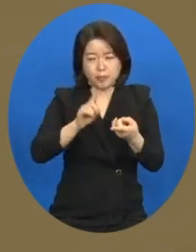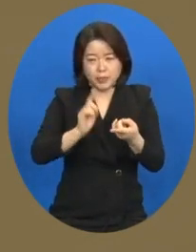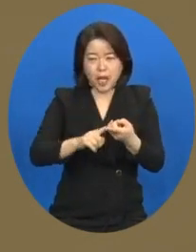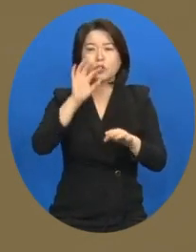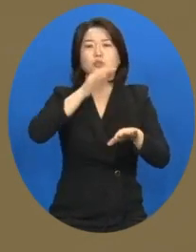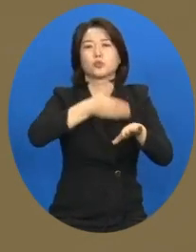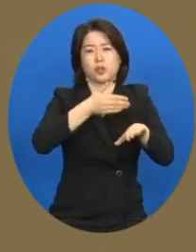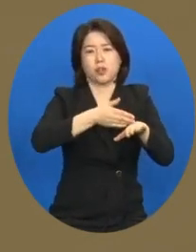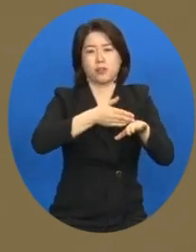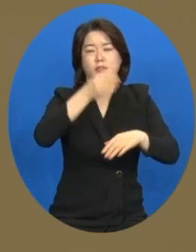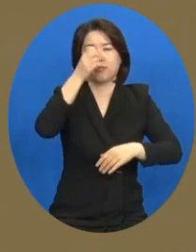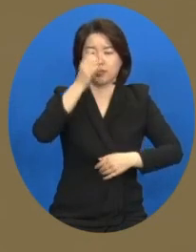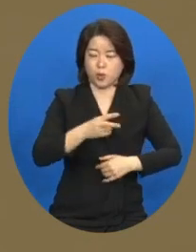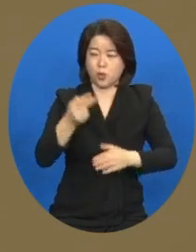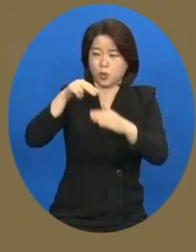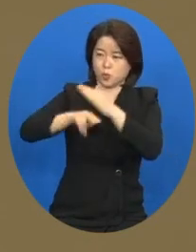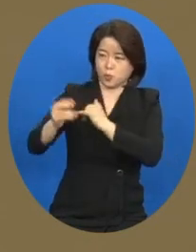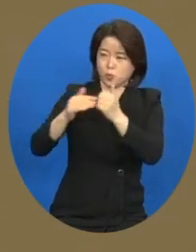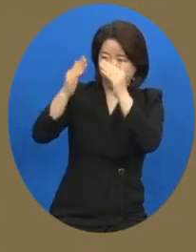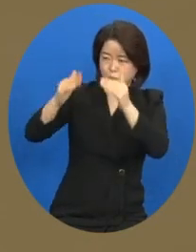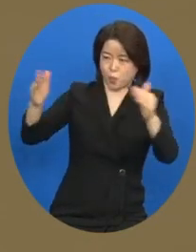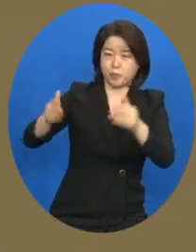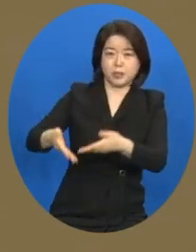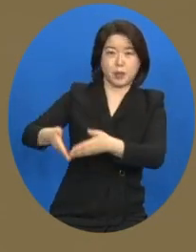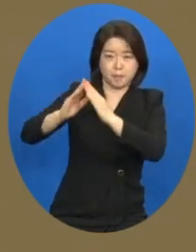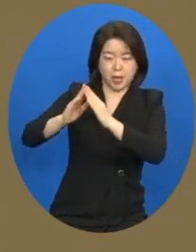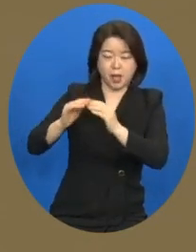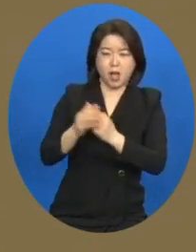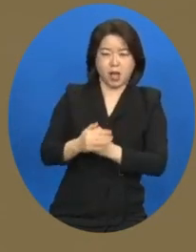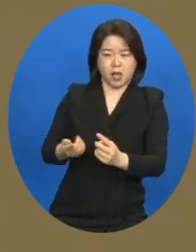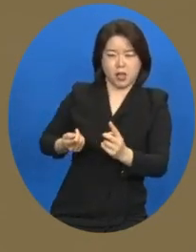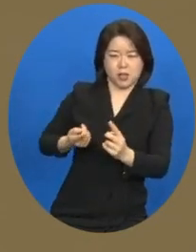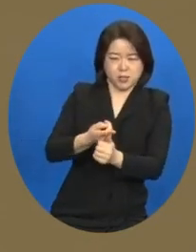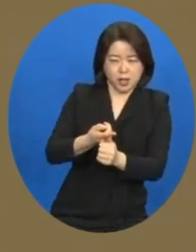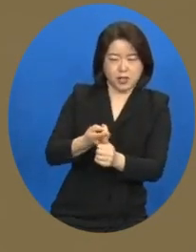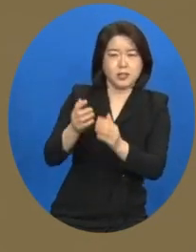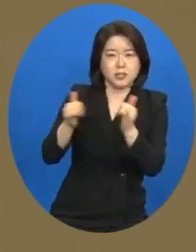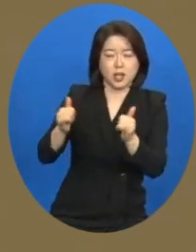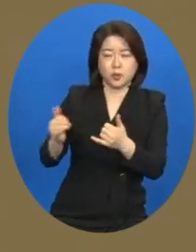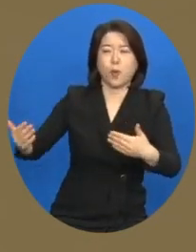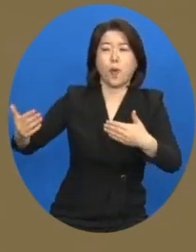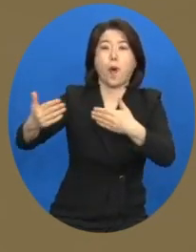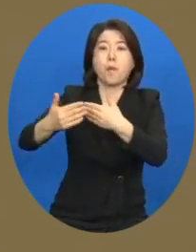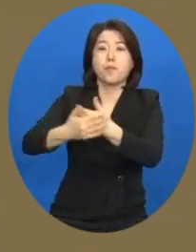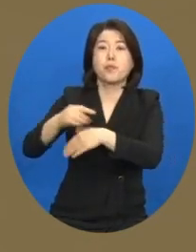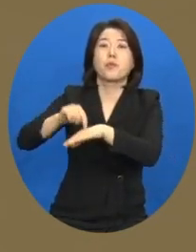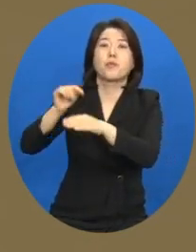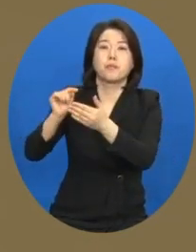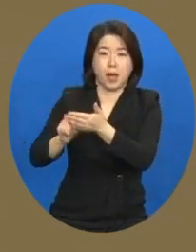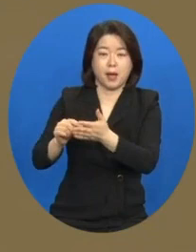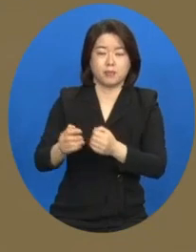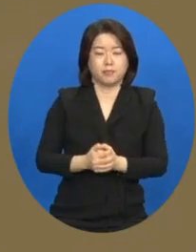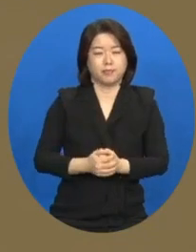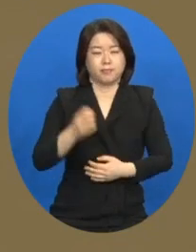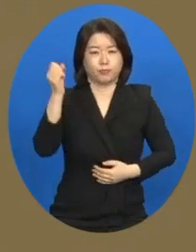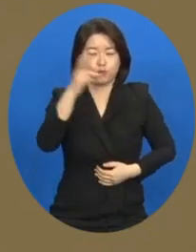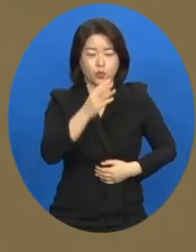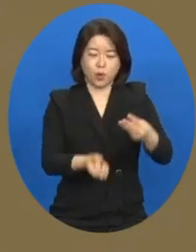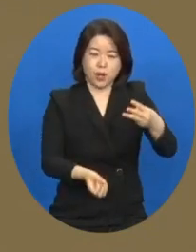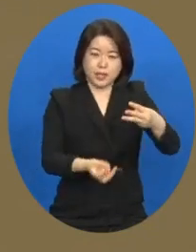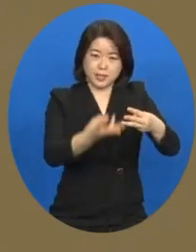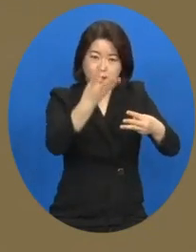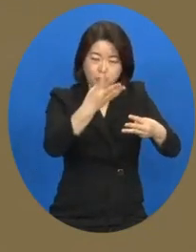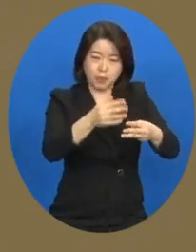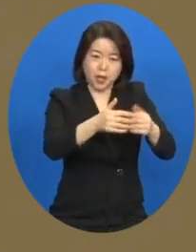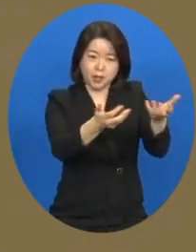도피성을 만들어서 살인자라도 품을 수 있는 마음, 레위 지파를 두시고 그 레위 지파를